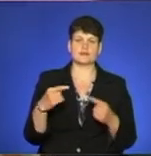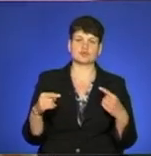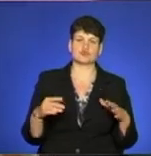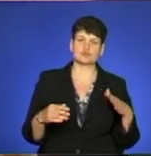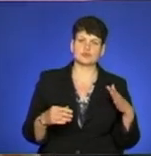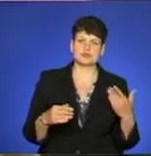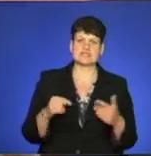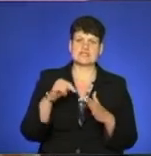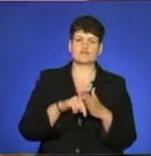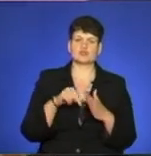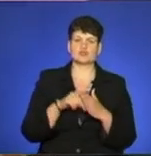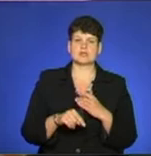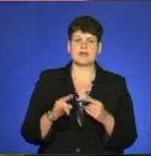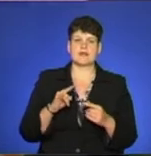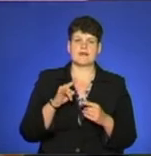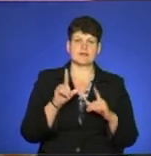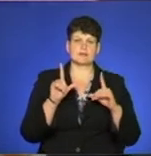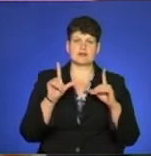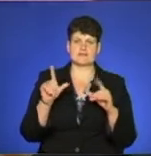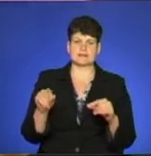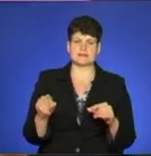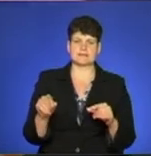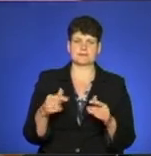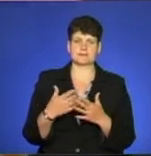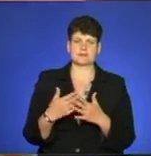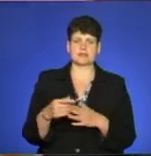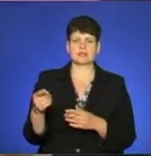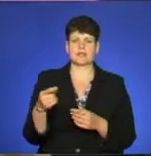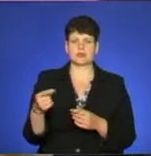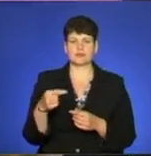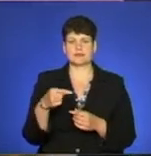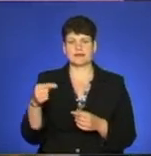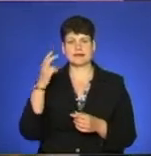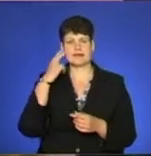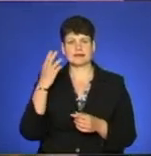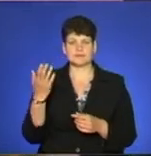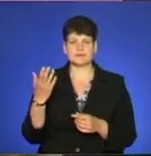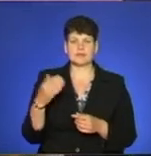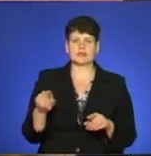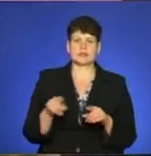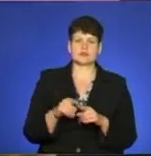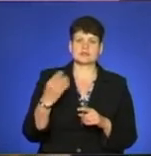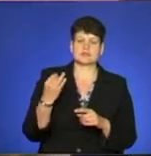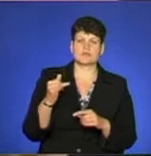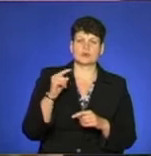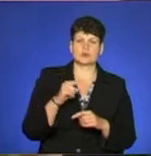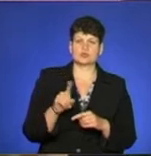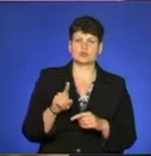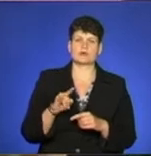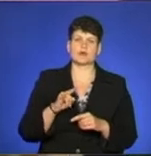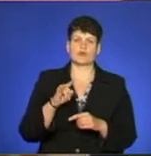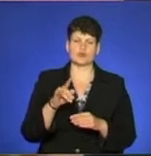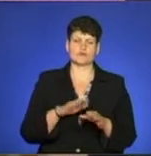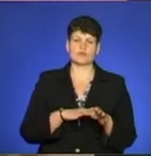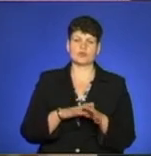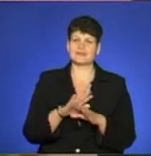це внутрішнє авіаперевезення, маршрут, бодай, Тернопіль-Київ. Також ми зацікавлені в тому, щоб аеропорт виконував